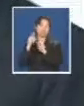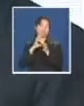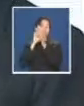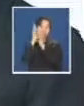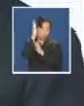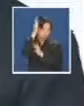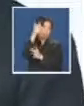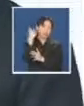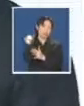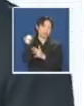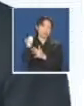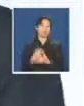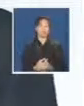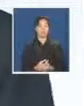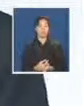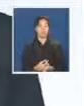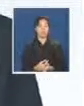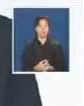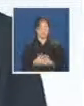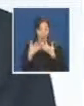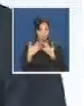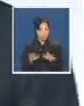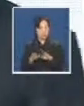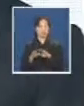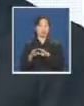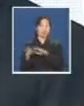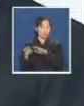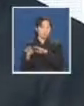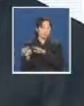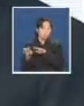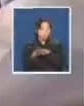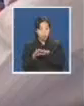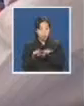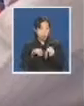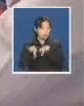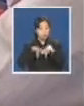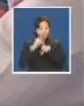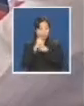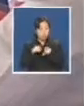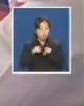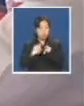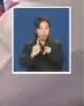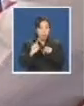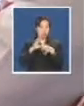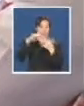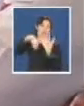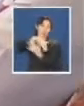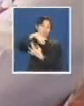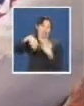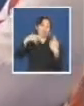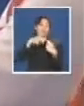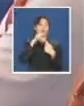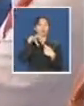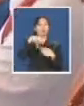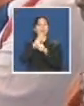เช่นเดียวกันเพราะมันไปนะครับเราก็จะพยายามดูแลในเรื่องของการปรับปรุงนะครับสภาพแวดล้อมในการทำงาน